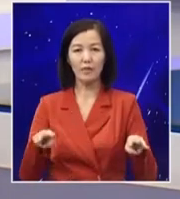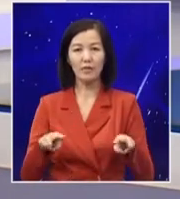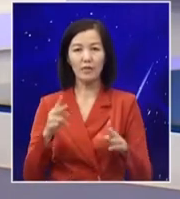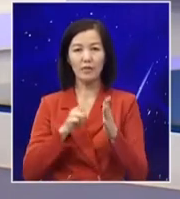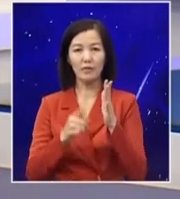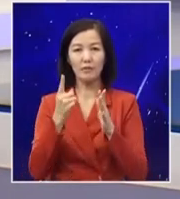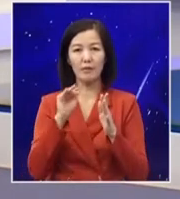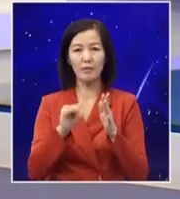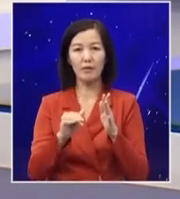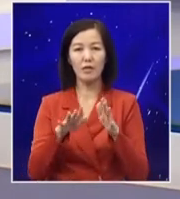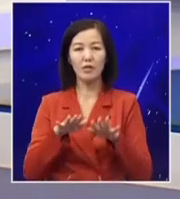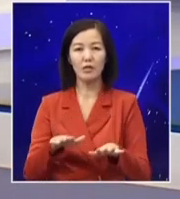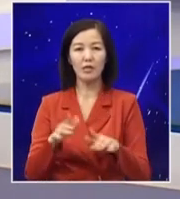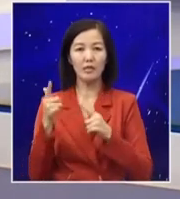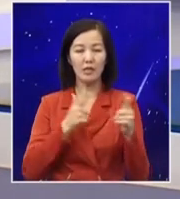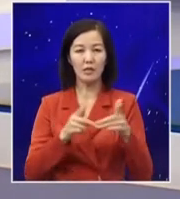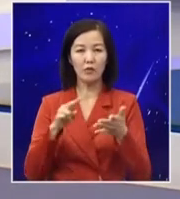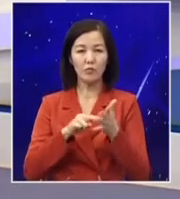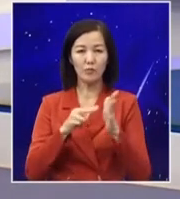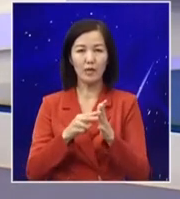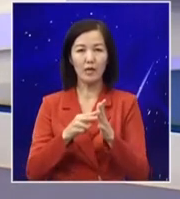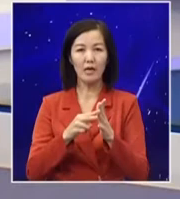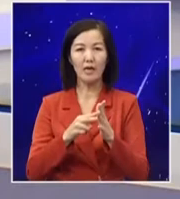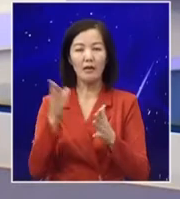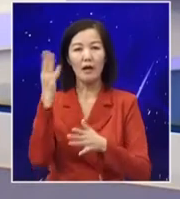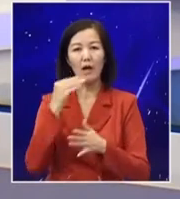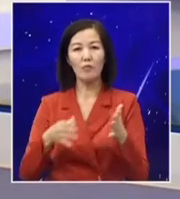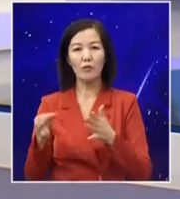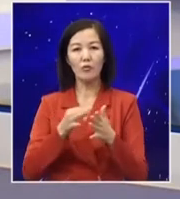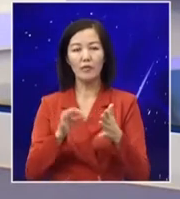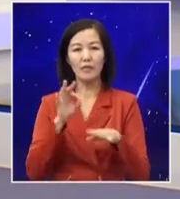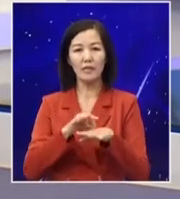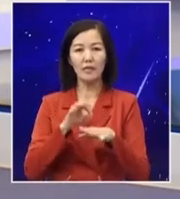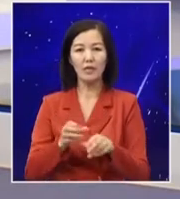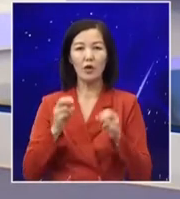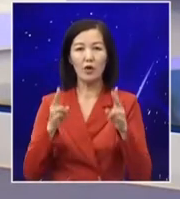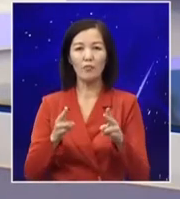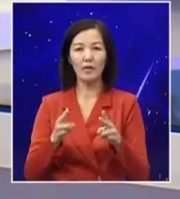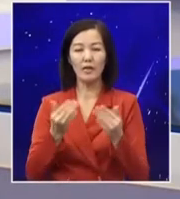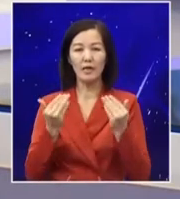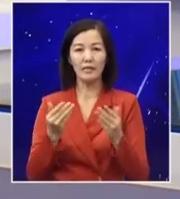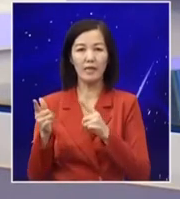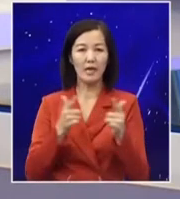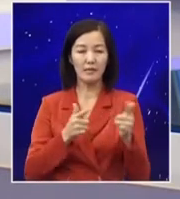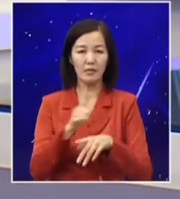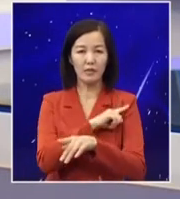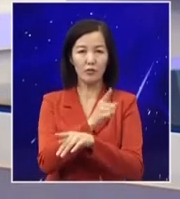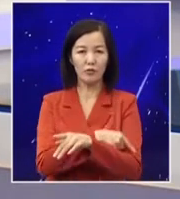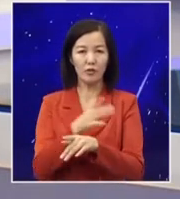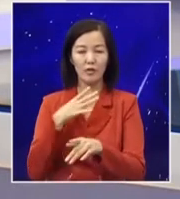мәліметінше 71 мың жатын орын әзірлеу жоспарланған. Сәйкесінше Алматы облысы да індеттің қауіпіне қарай әзірлікті күшейткен.